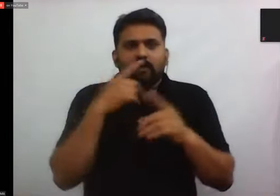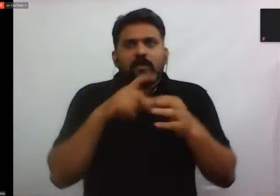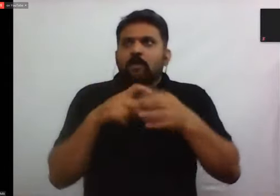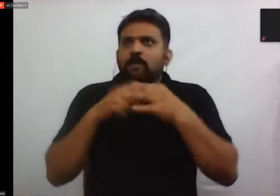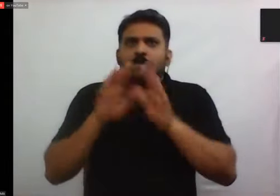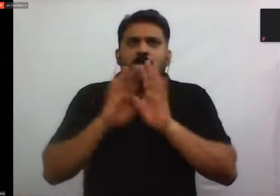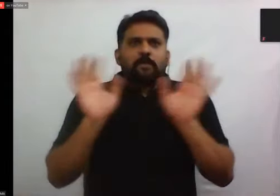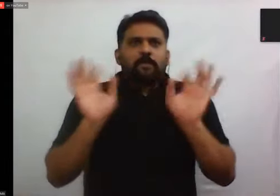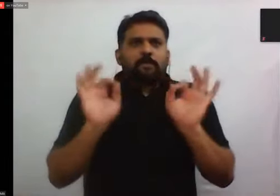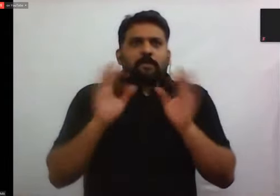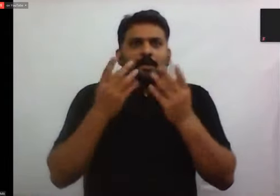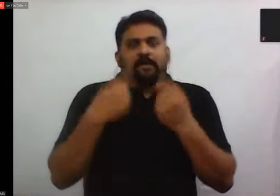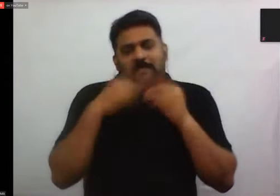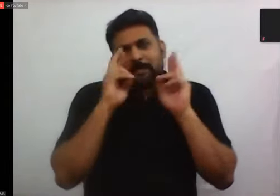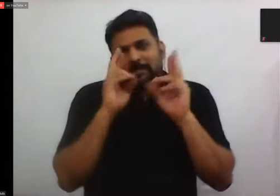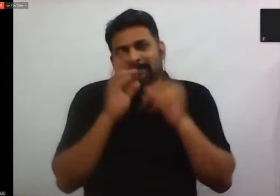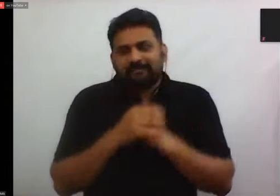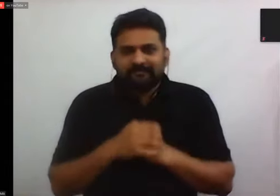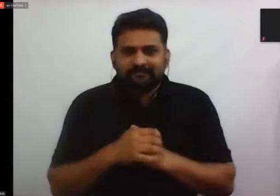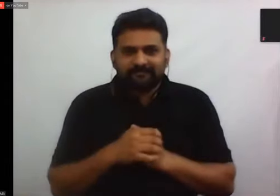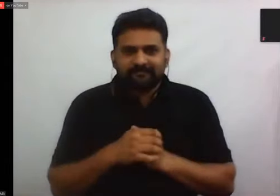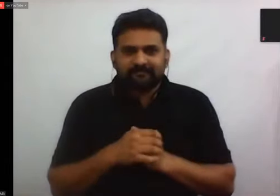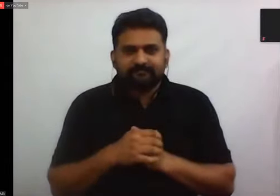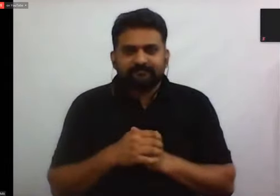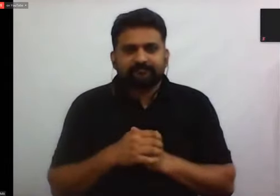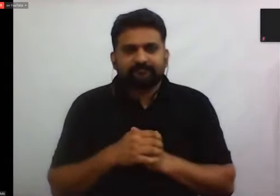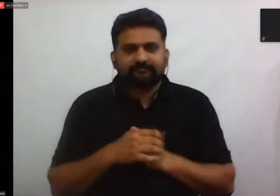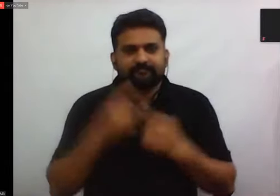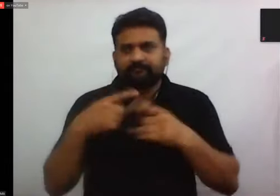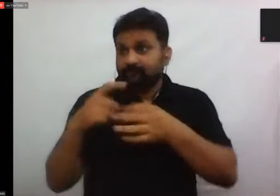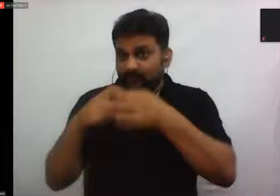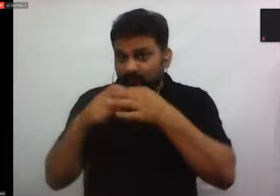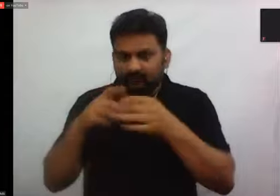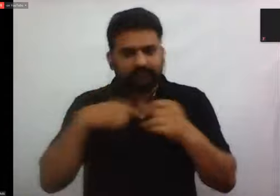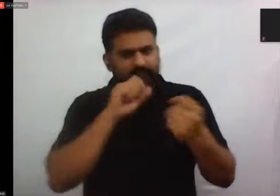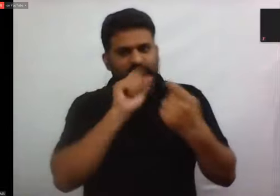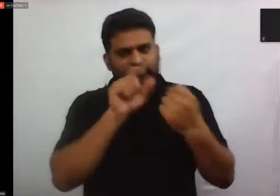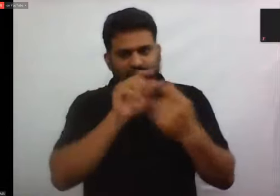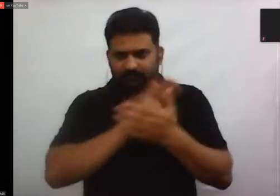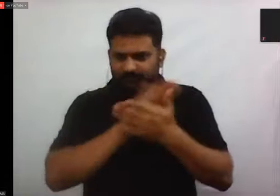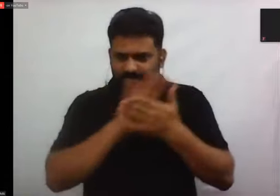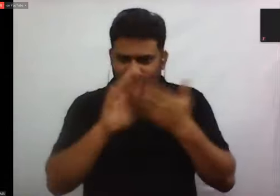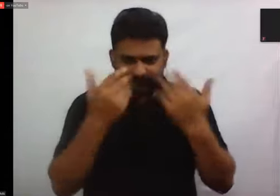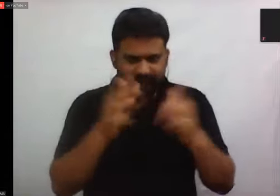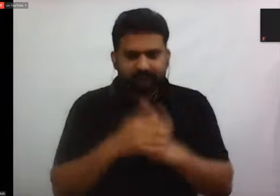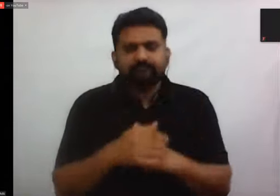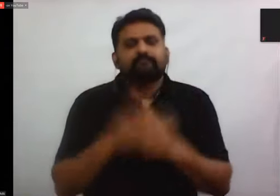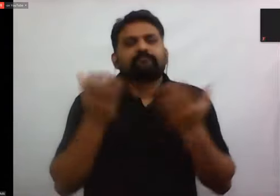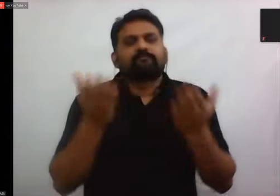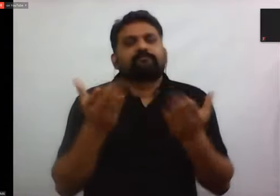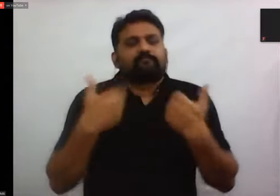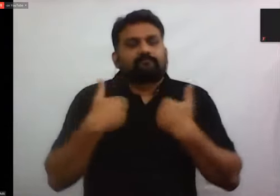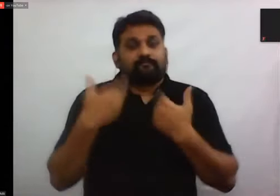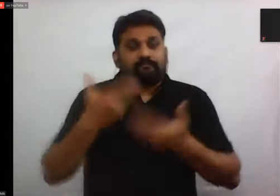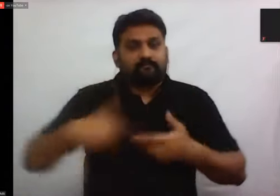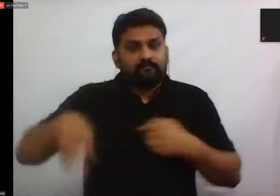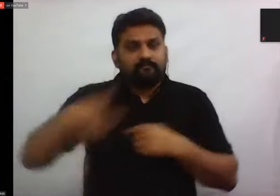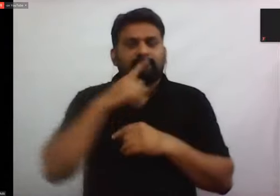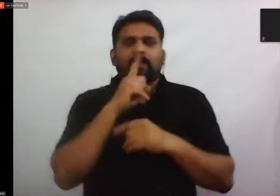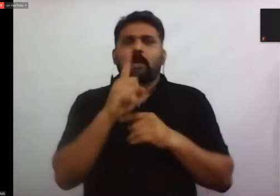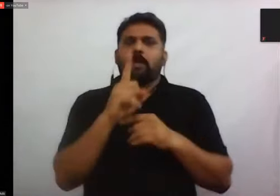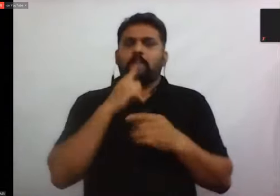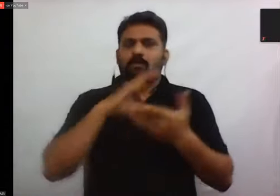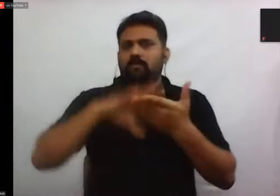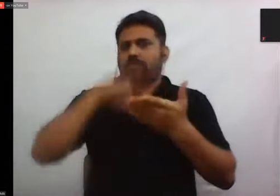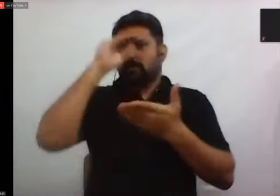है। Hopefully. और जो भी थे मैंने आपसे पूछे और हम लोगों के लिए भी एक ये रीलर्निंग है टू